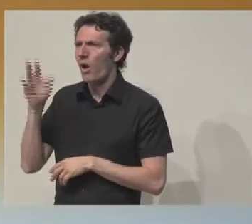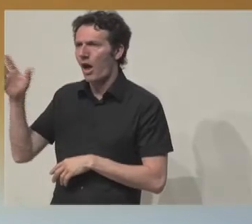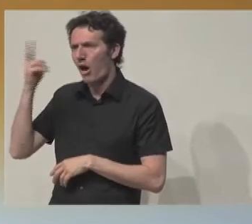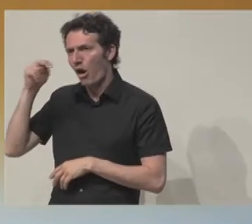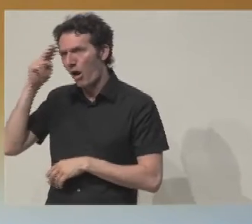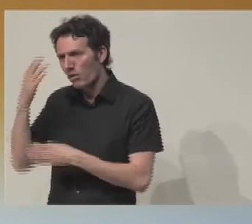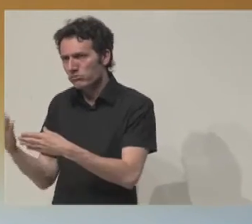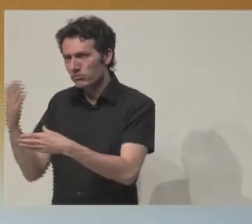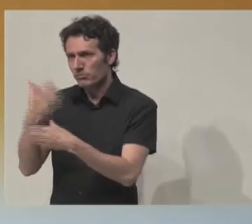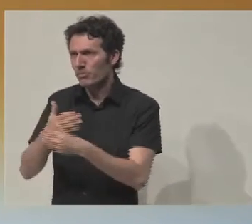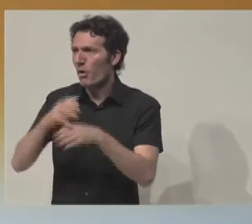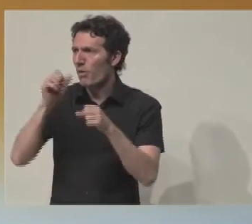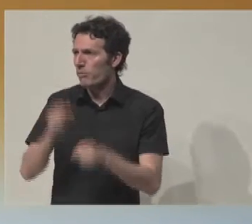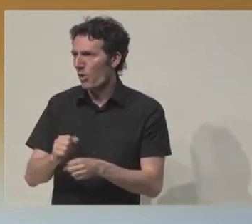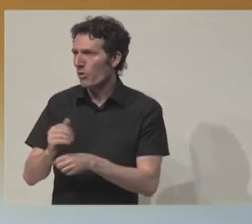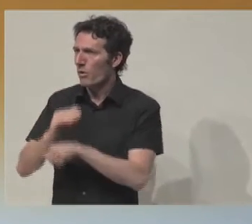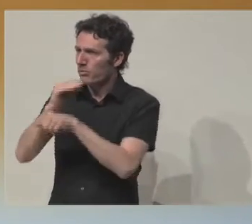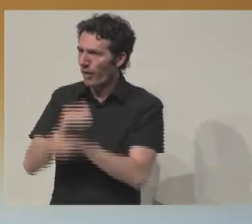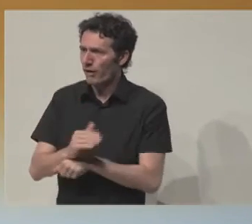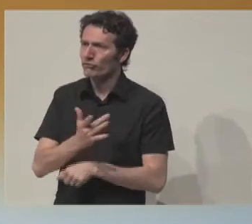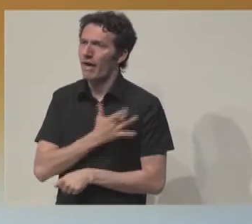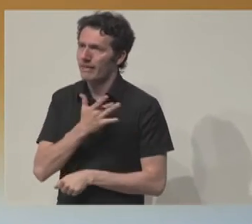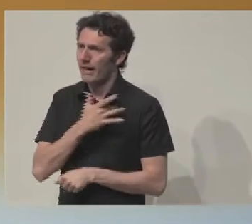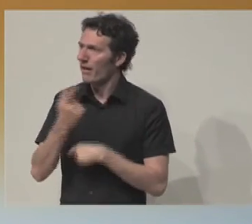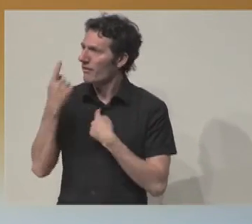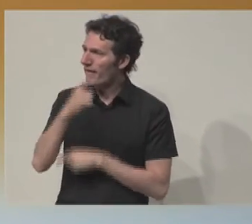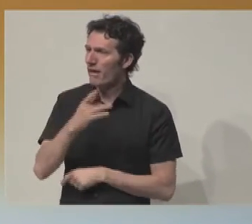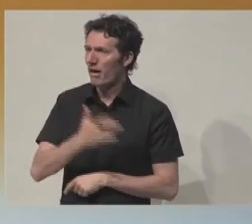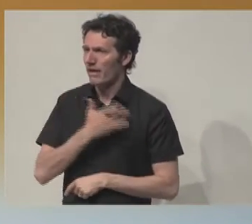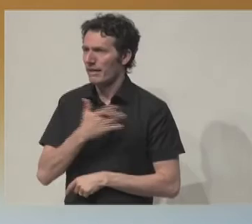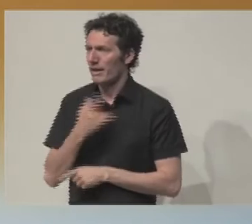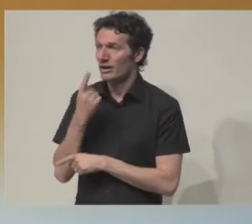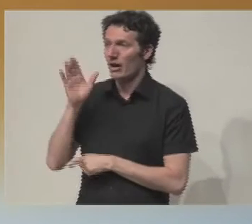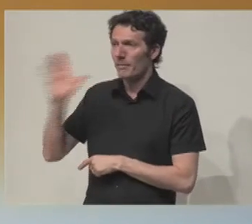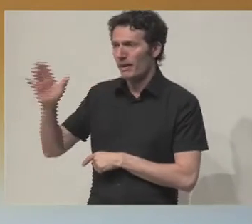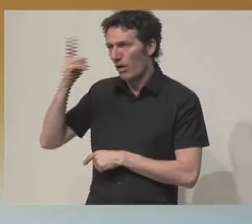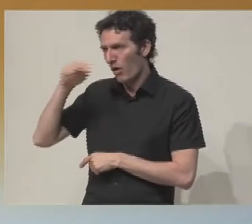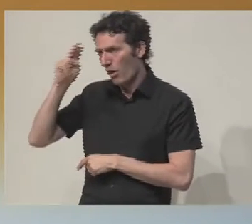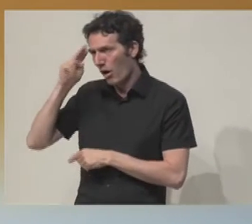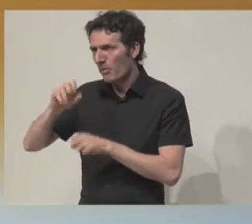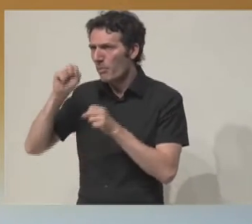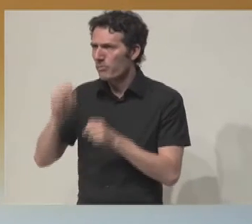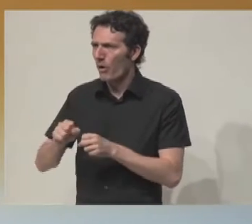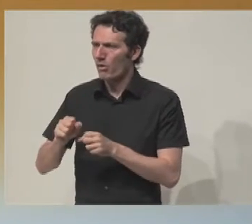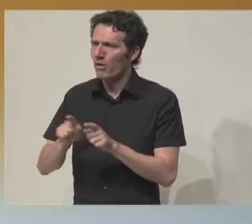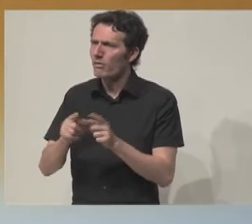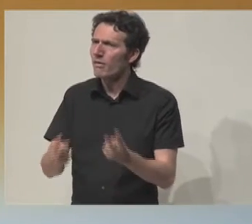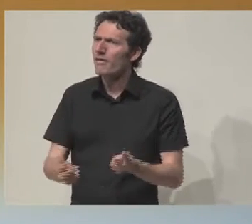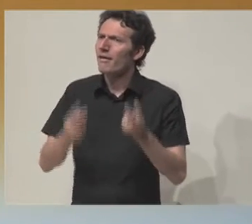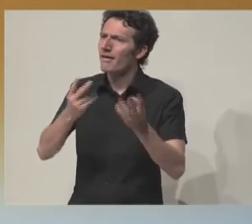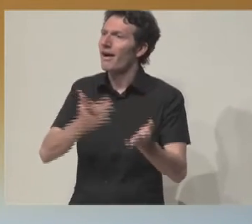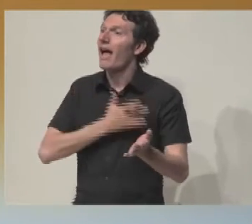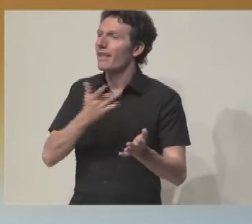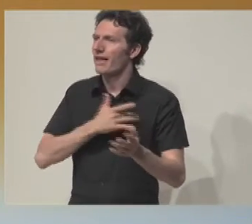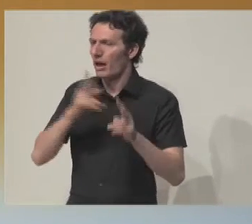premièrement défendre nos intérêts et seule la voix de l'europe peut deuxièmement faire prévaloir l'intérêt qu'ils soient